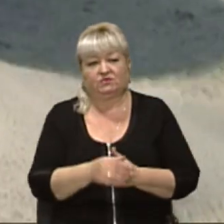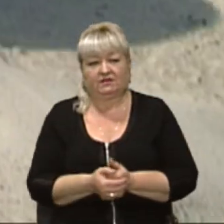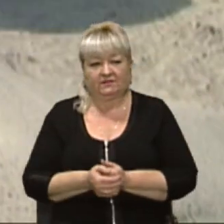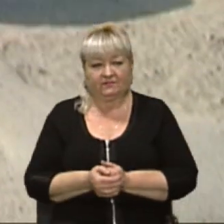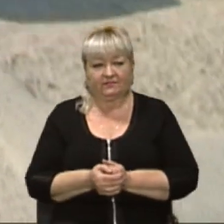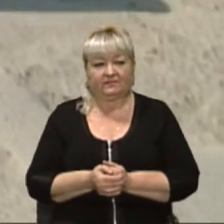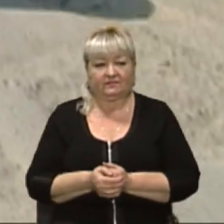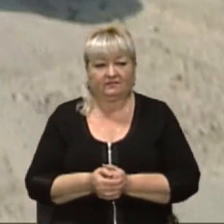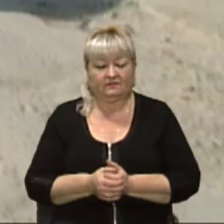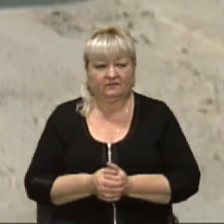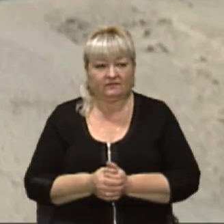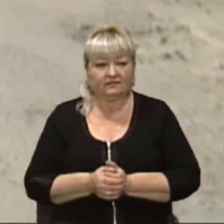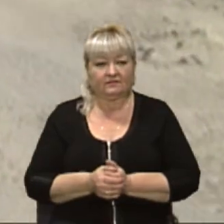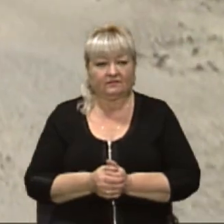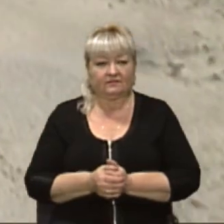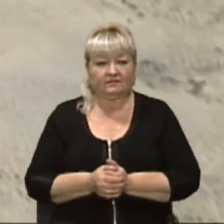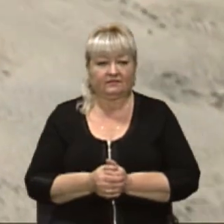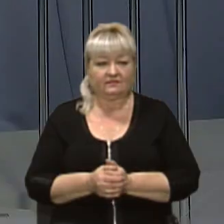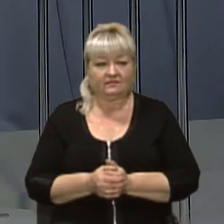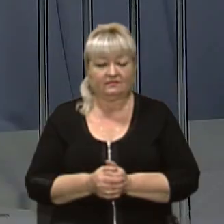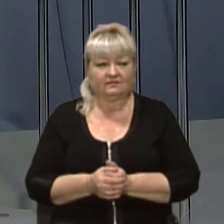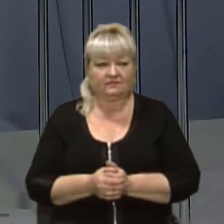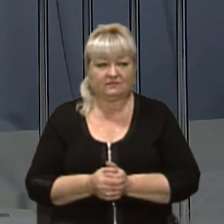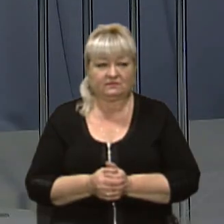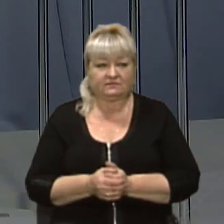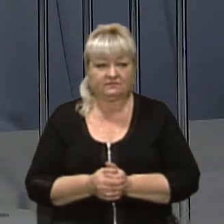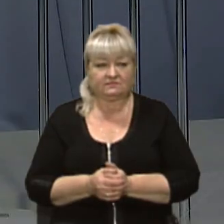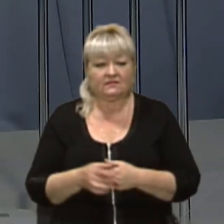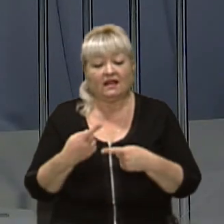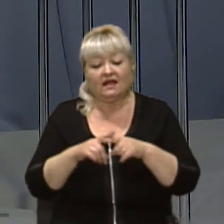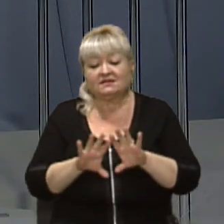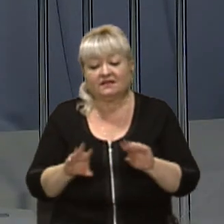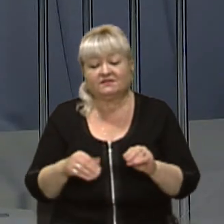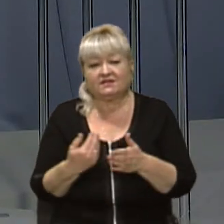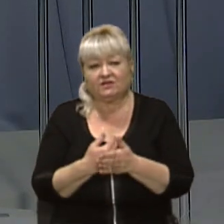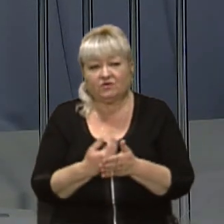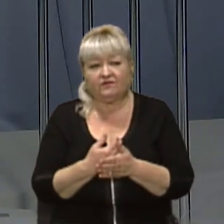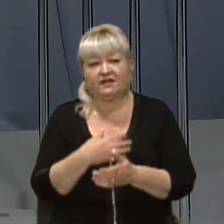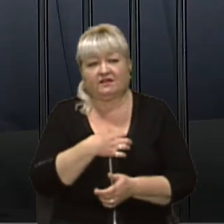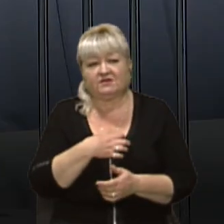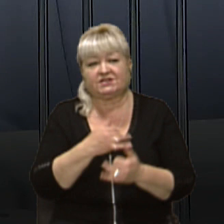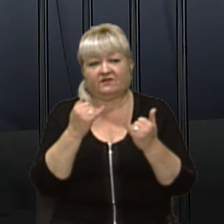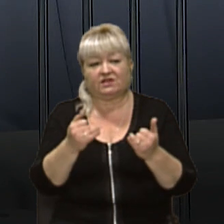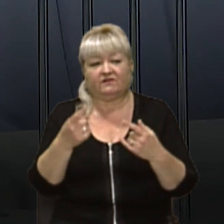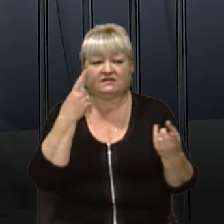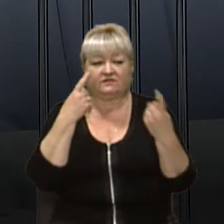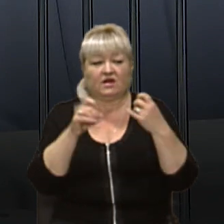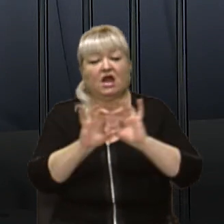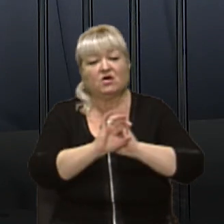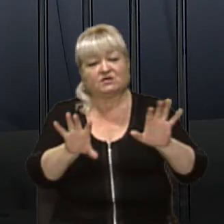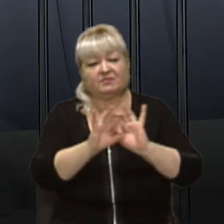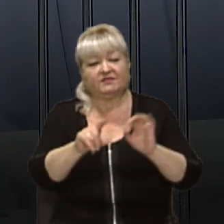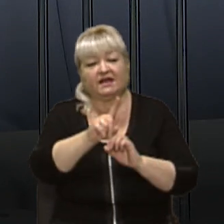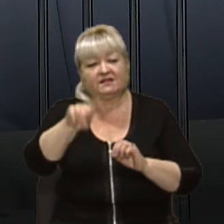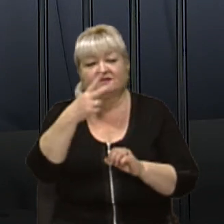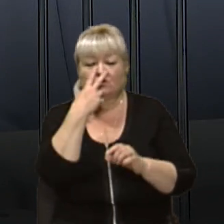Ольга Дейнека, Анатолій Киричук, новини на Суспільному, Львів. І це всі новини на цю мить. Важливу для вас інформацію розповідаєте